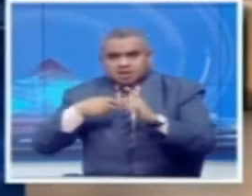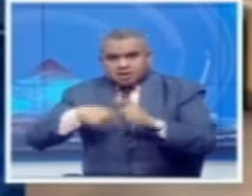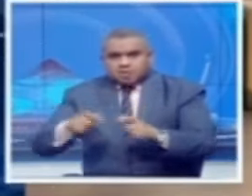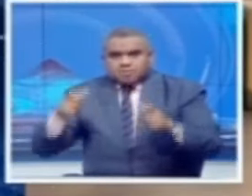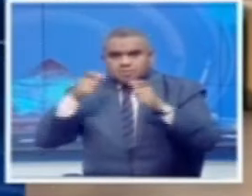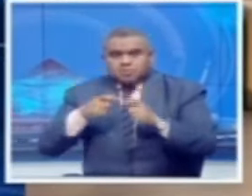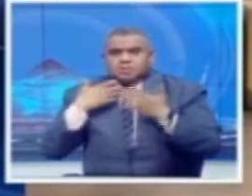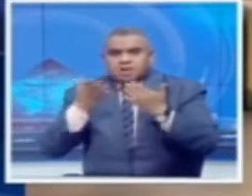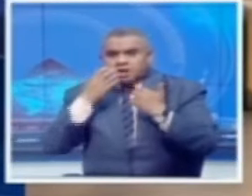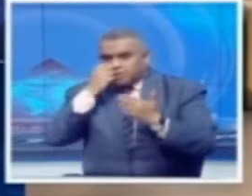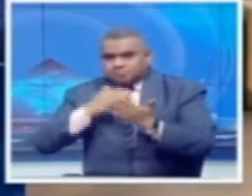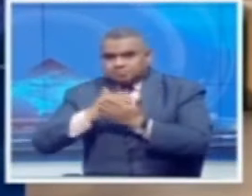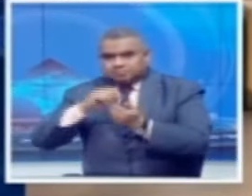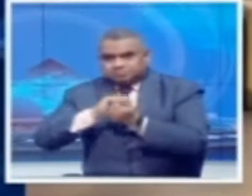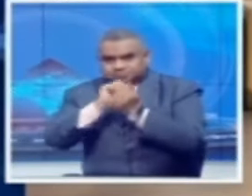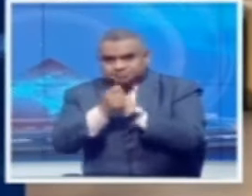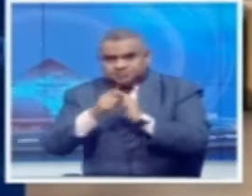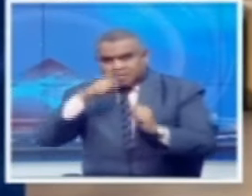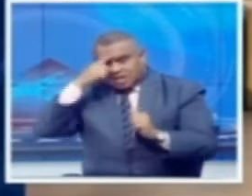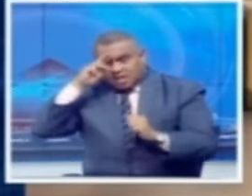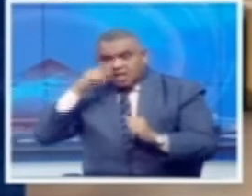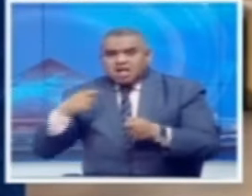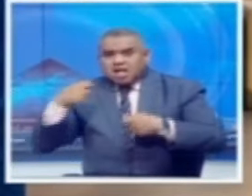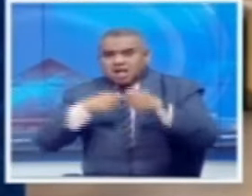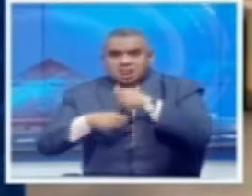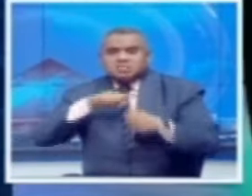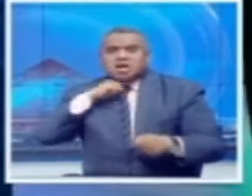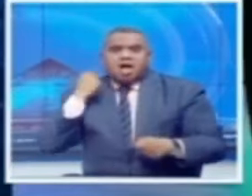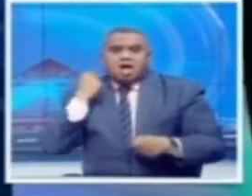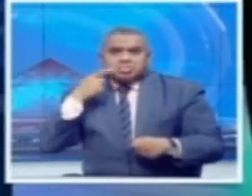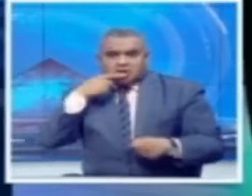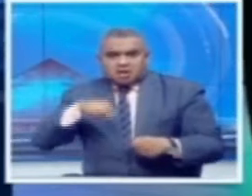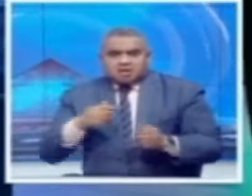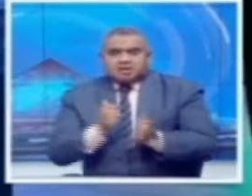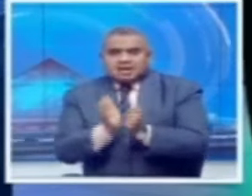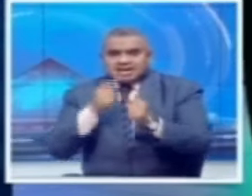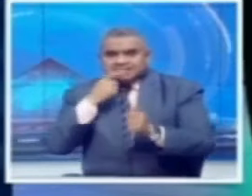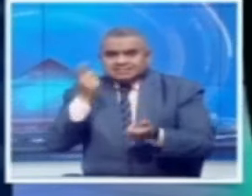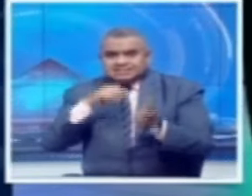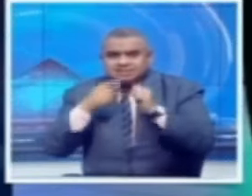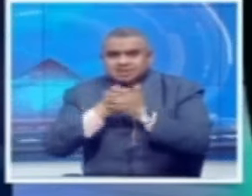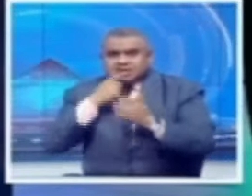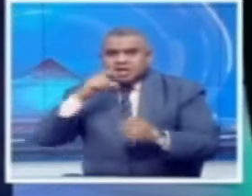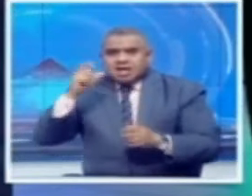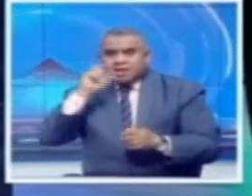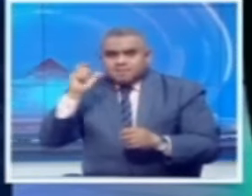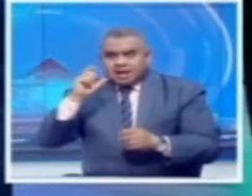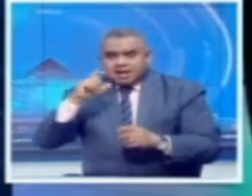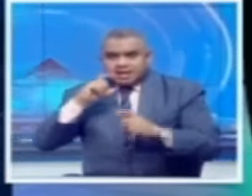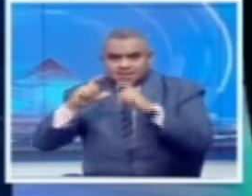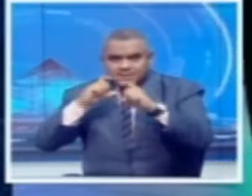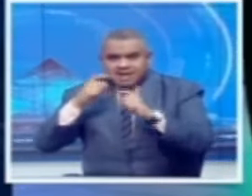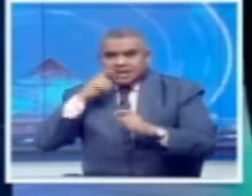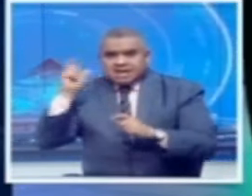مؤتمر المناخ التحول إلى الاقتصاد الأخضر ضمن الاجتماعات السنوية لمجموعة البنك الإسلامي للتنمية بشرم